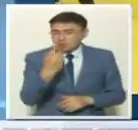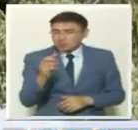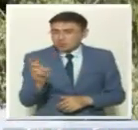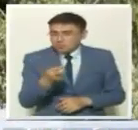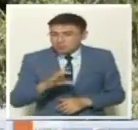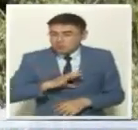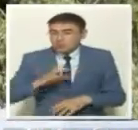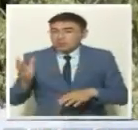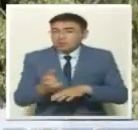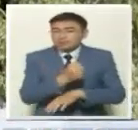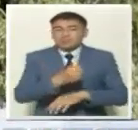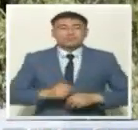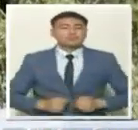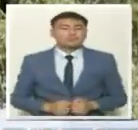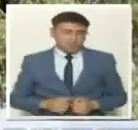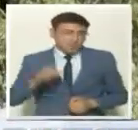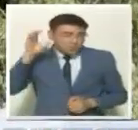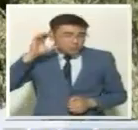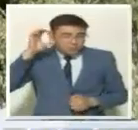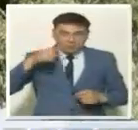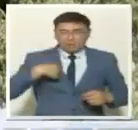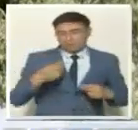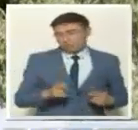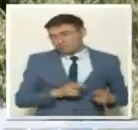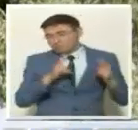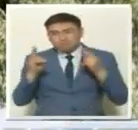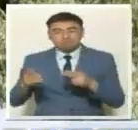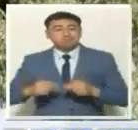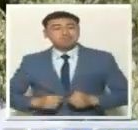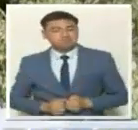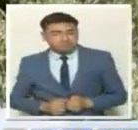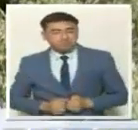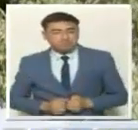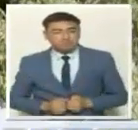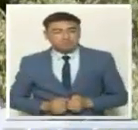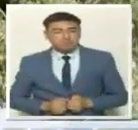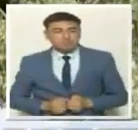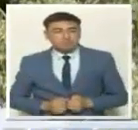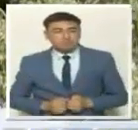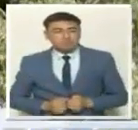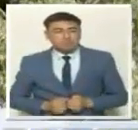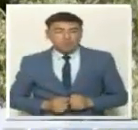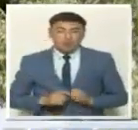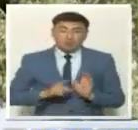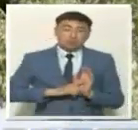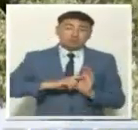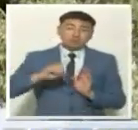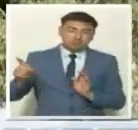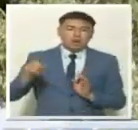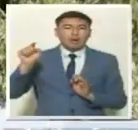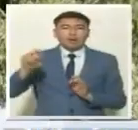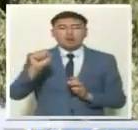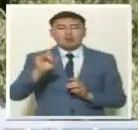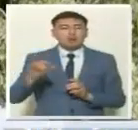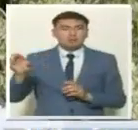медали. Я ездил в Узбекистан, и я ездил на чемпионат Азии